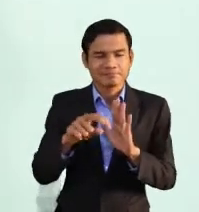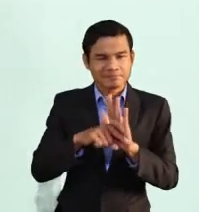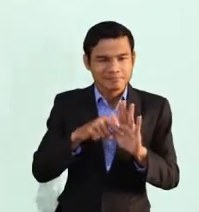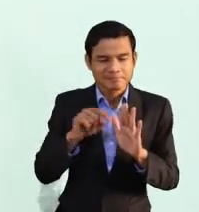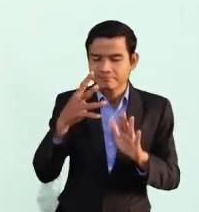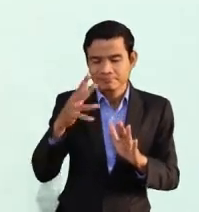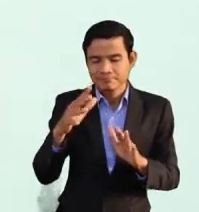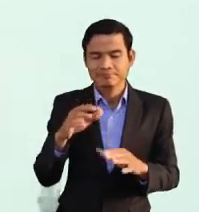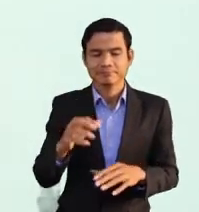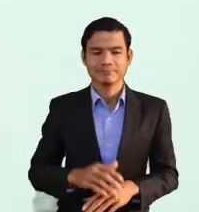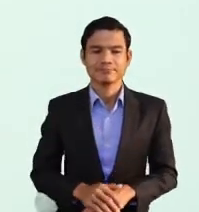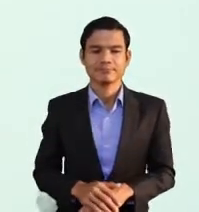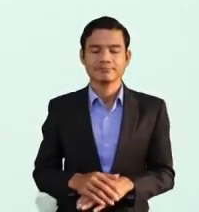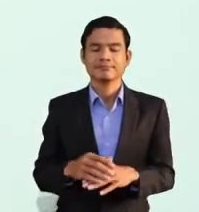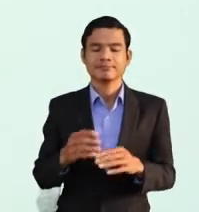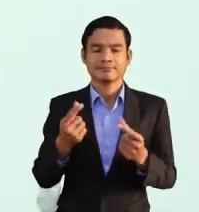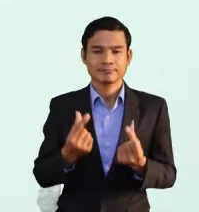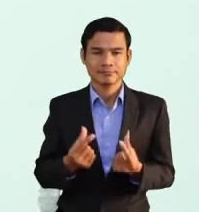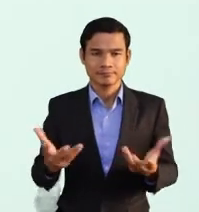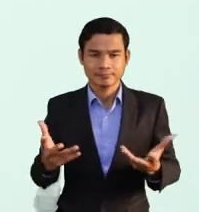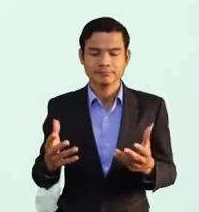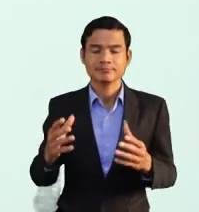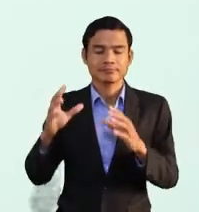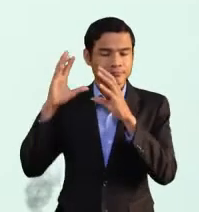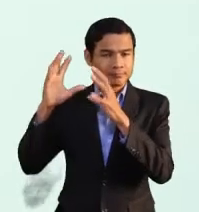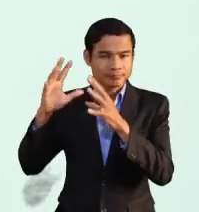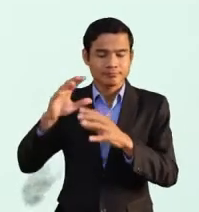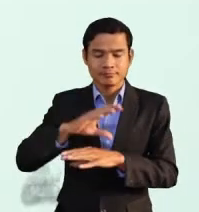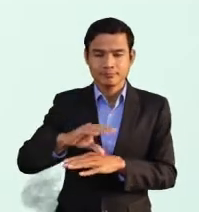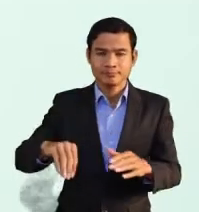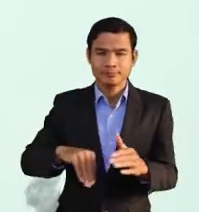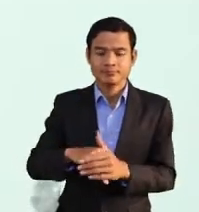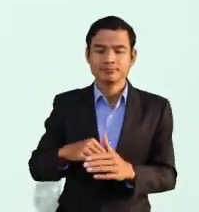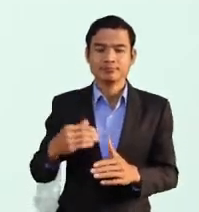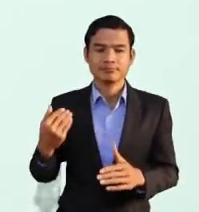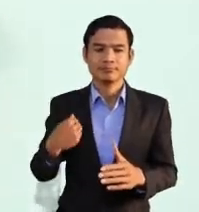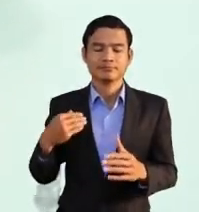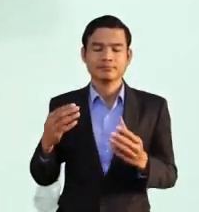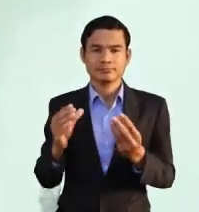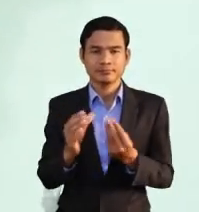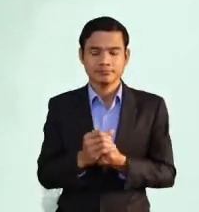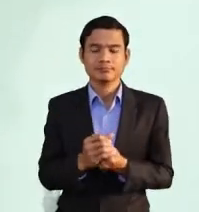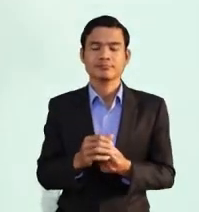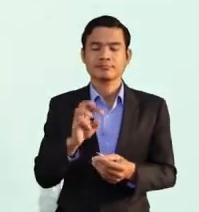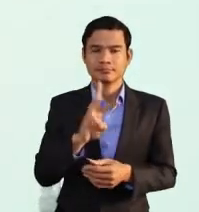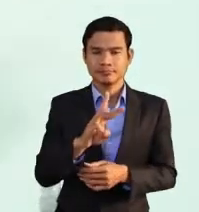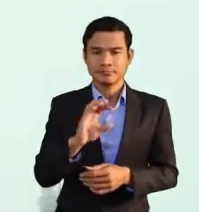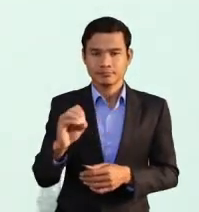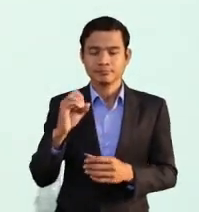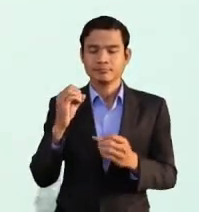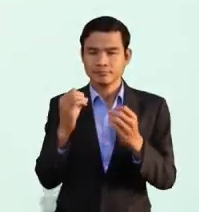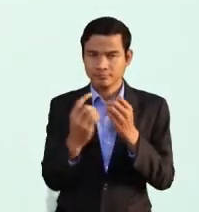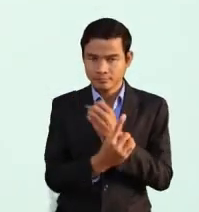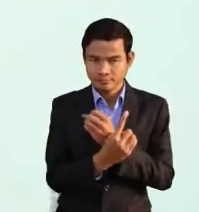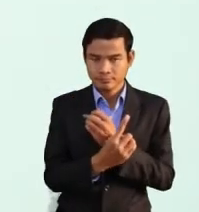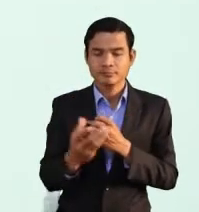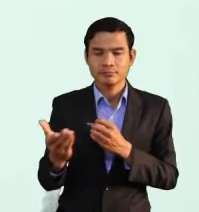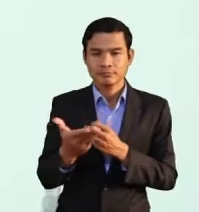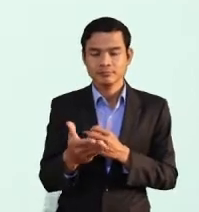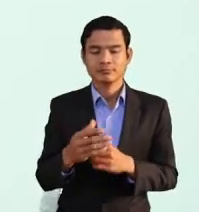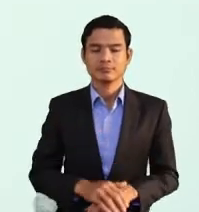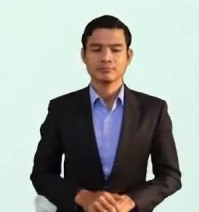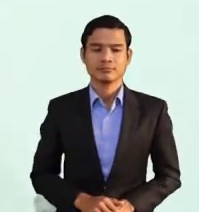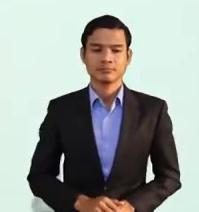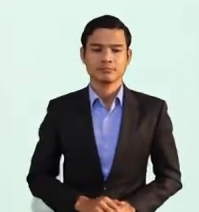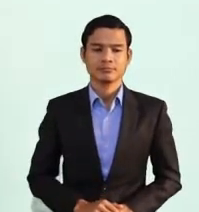tới đôi ní phải đồn rồi bỏ dương tiếng ó cứ miền chồng nuốn xam sắp phải